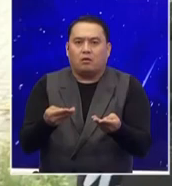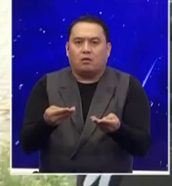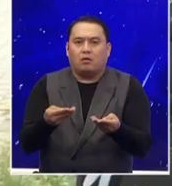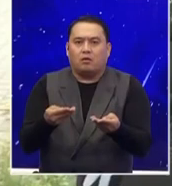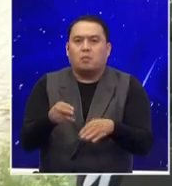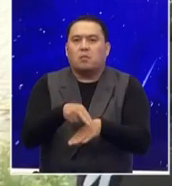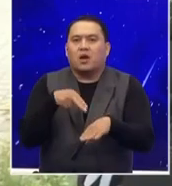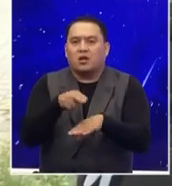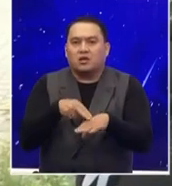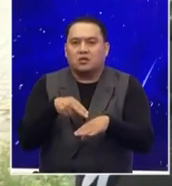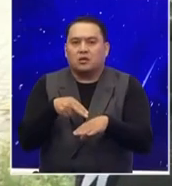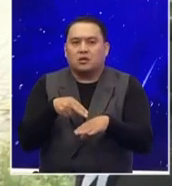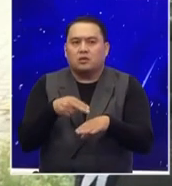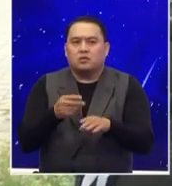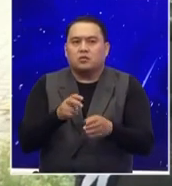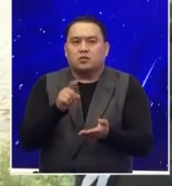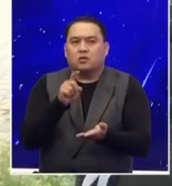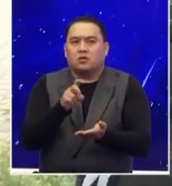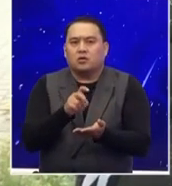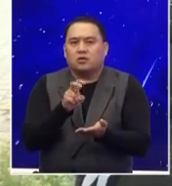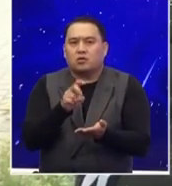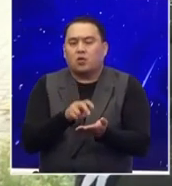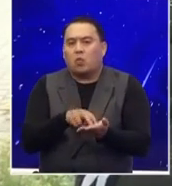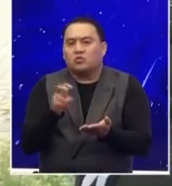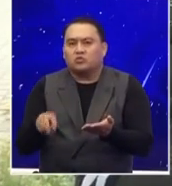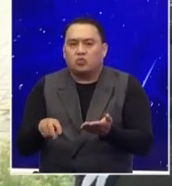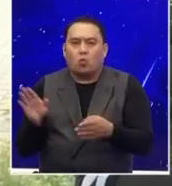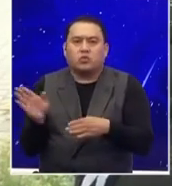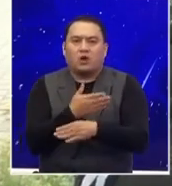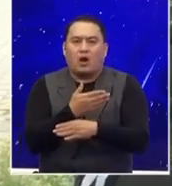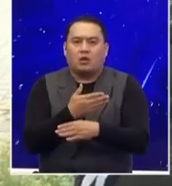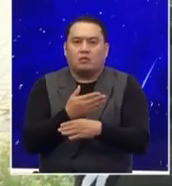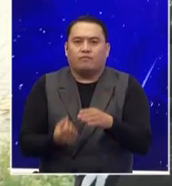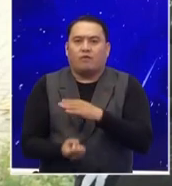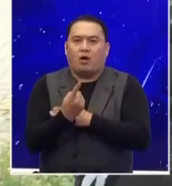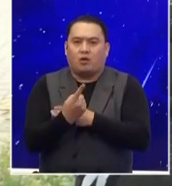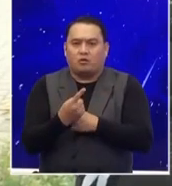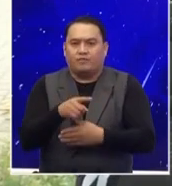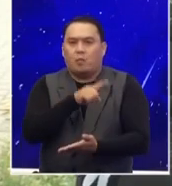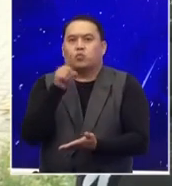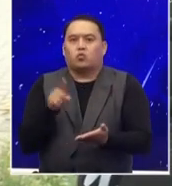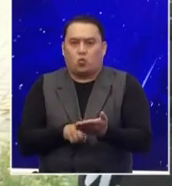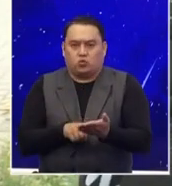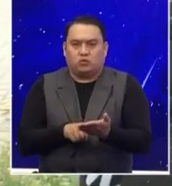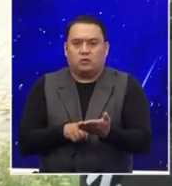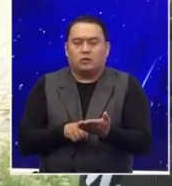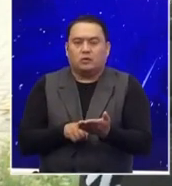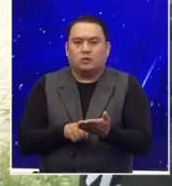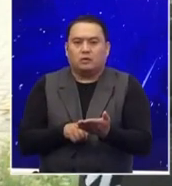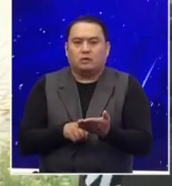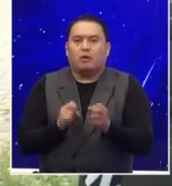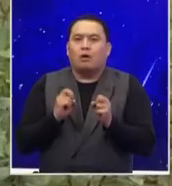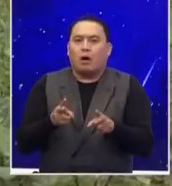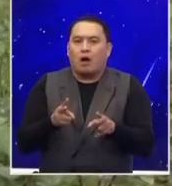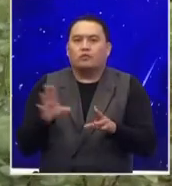педофила полиции, их за это сняли с должности старейшин, возникают резонные вопросы. А так ли